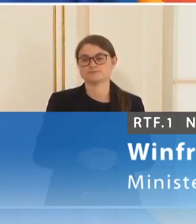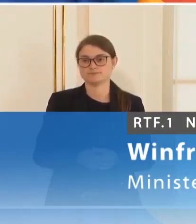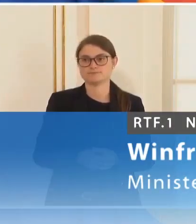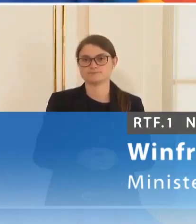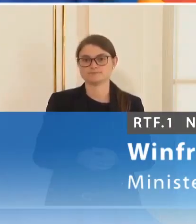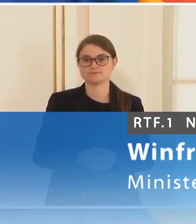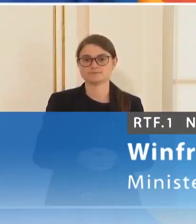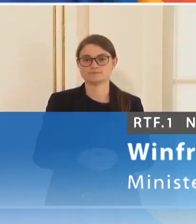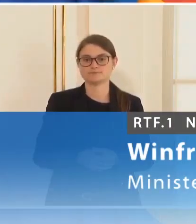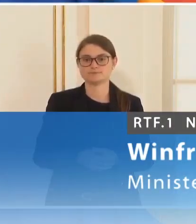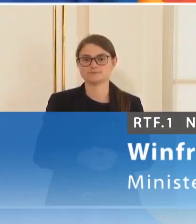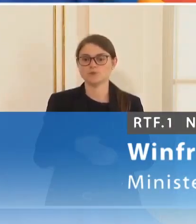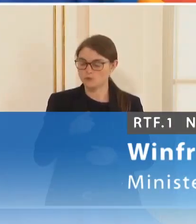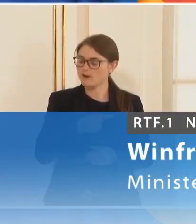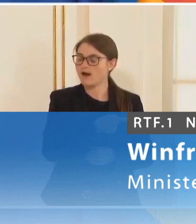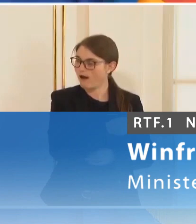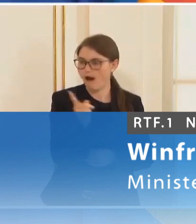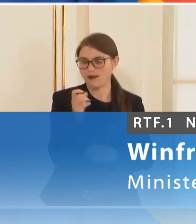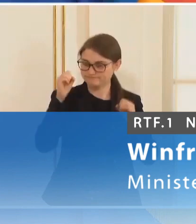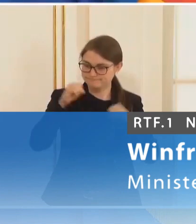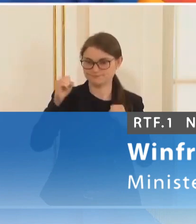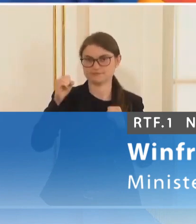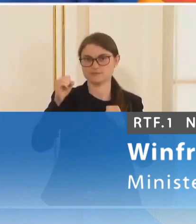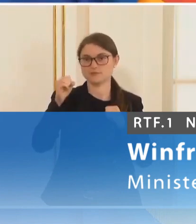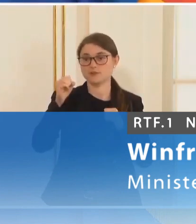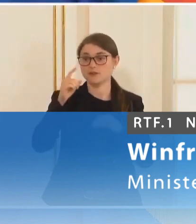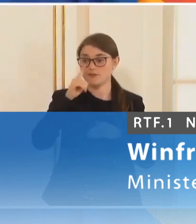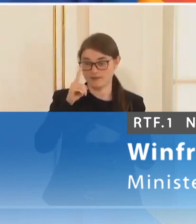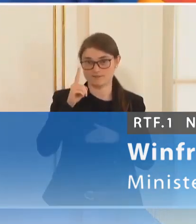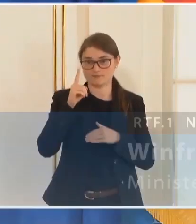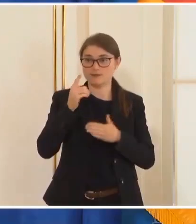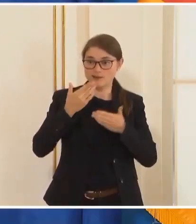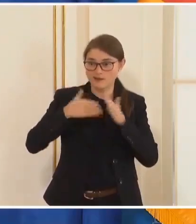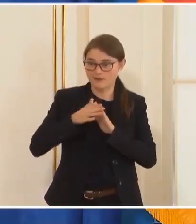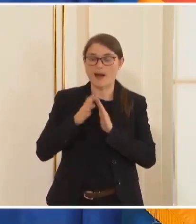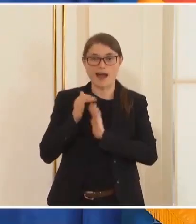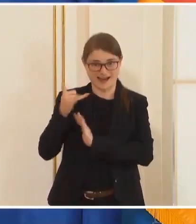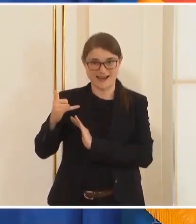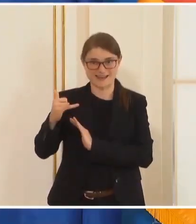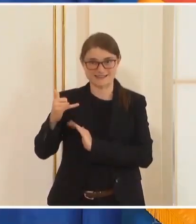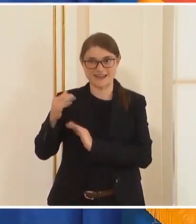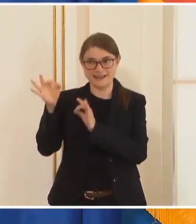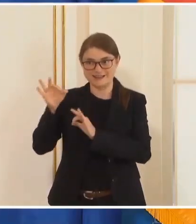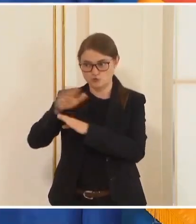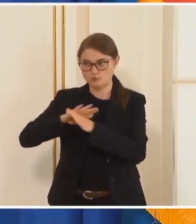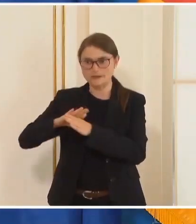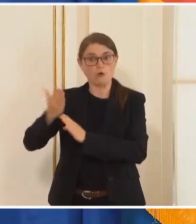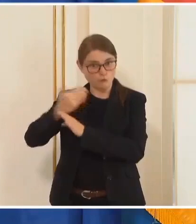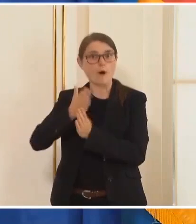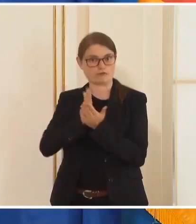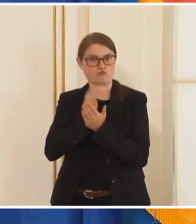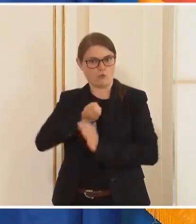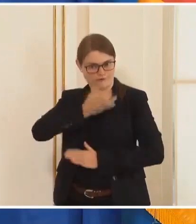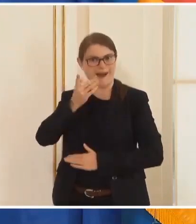keine Entschädigung für den Einkommensausfall aufgrund der Quarantänepflicht gibt, wenn